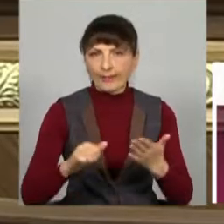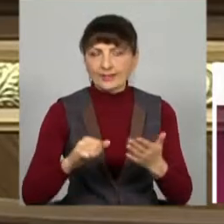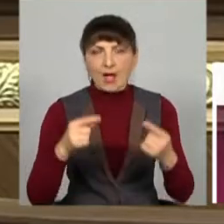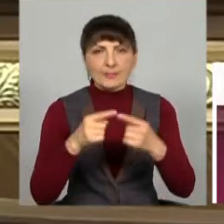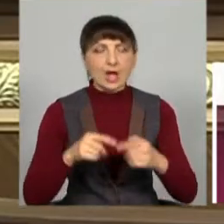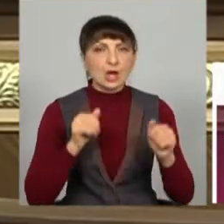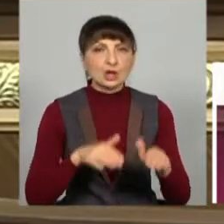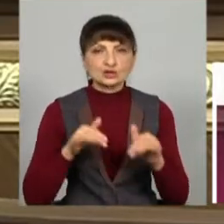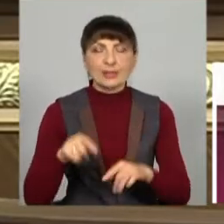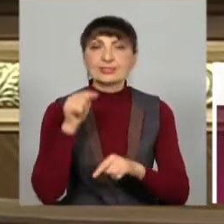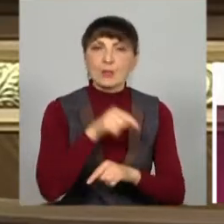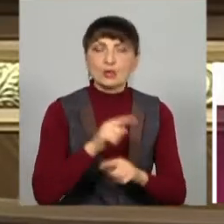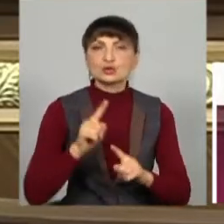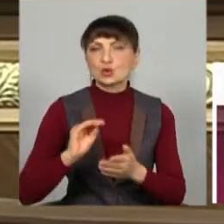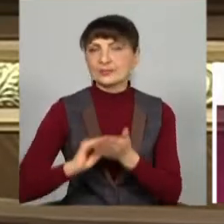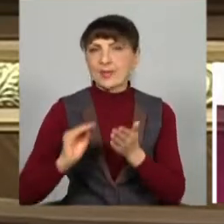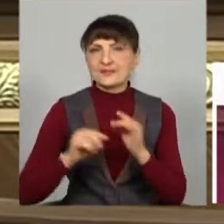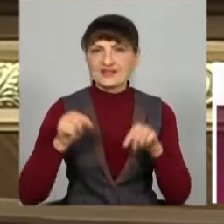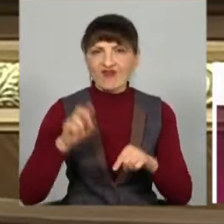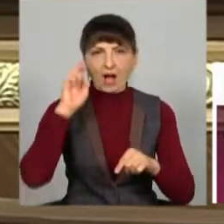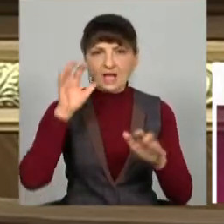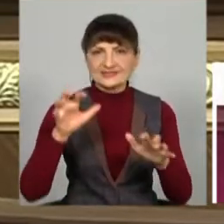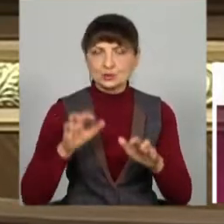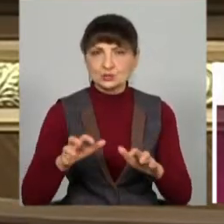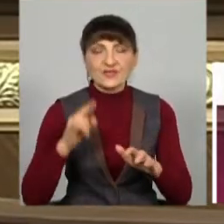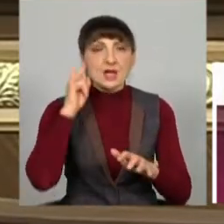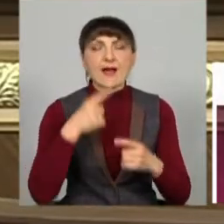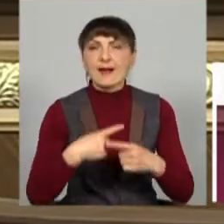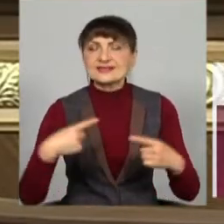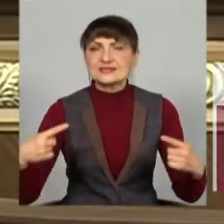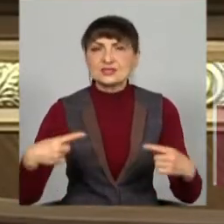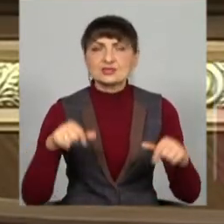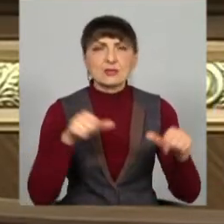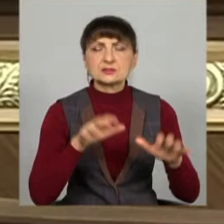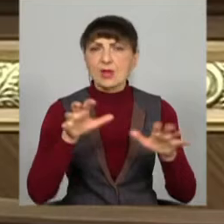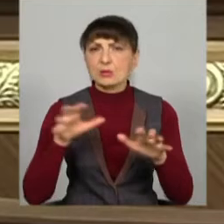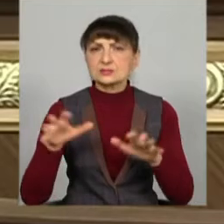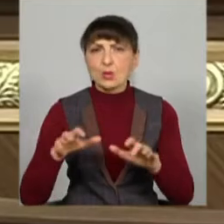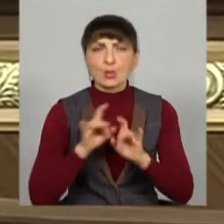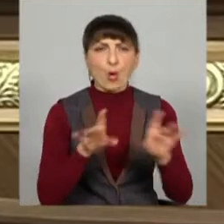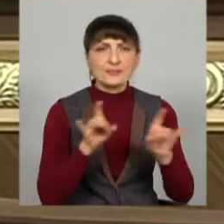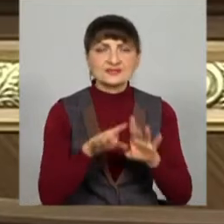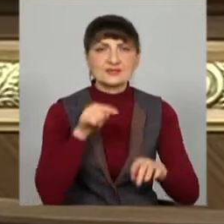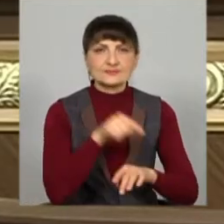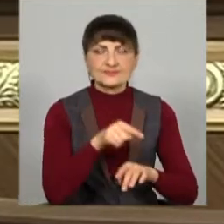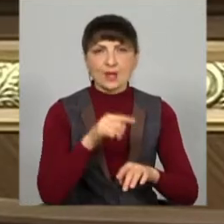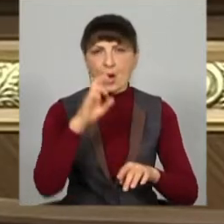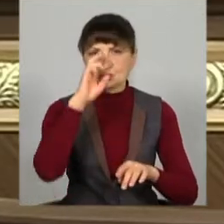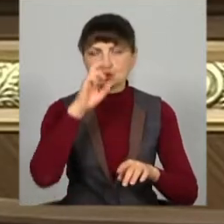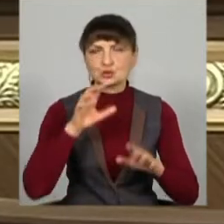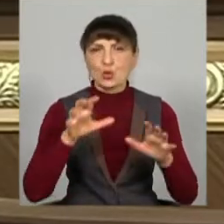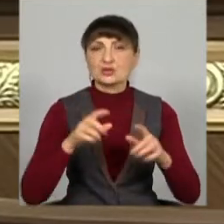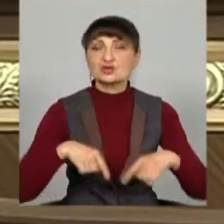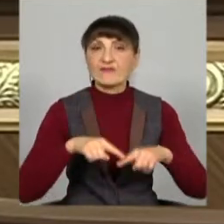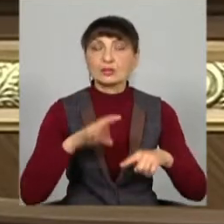определенные решения тому, что написано в Конституции. В Казахстане различные правовые нормы объясняются Конституционным советом, но